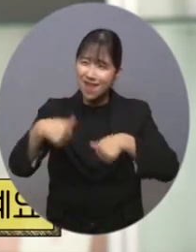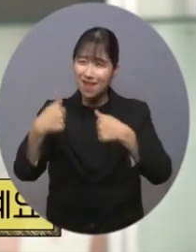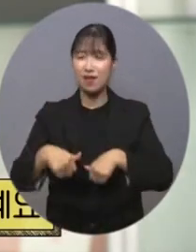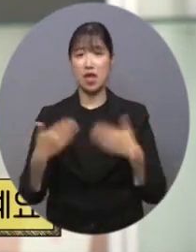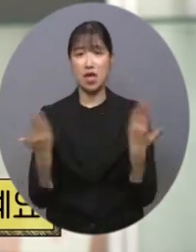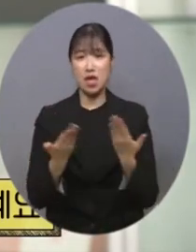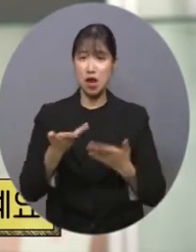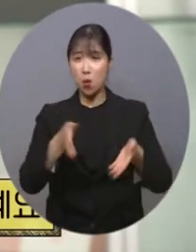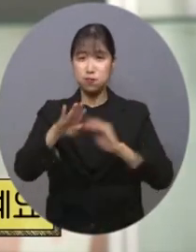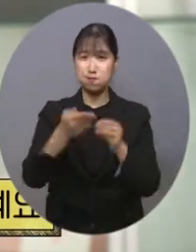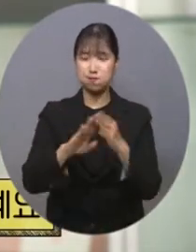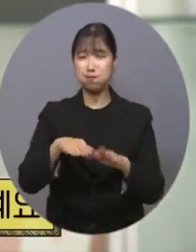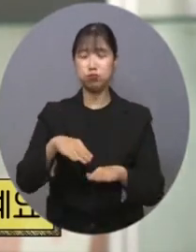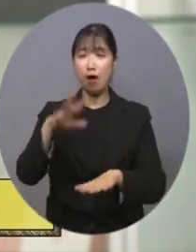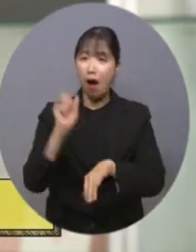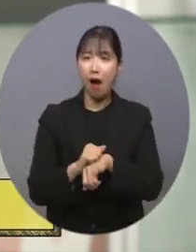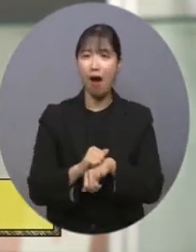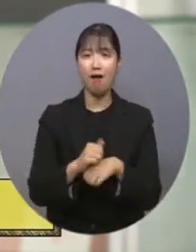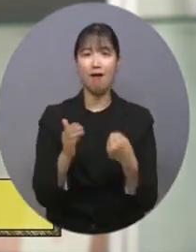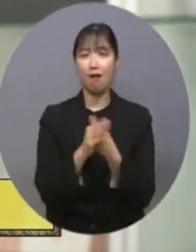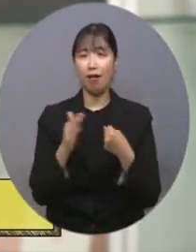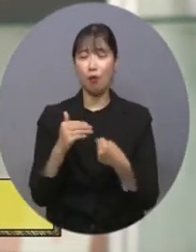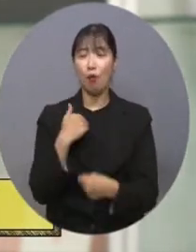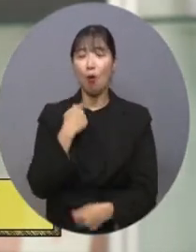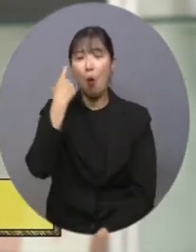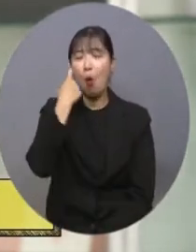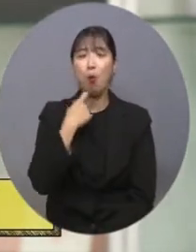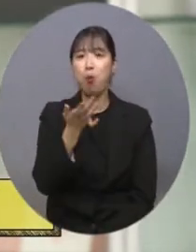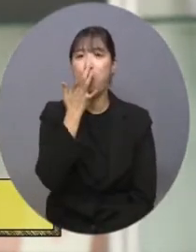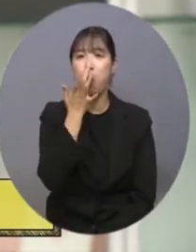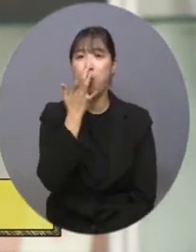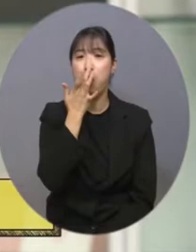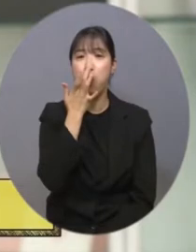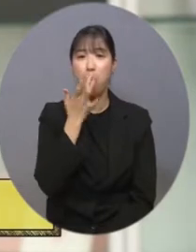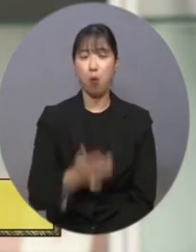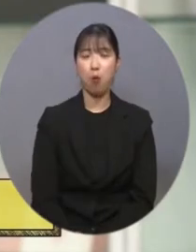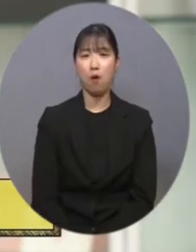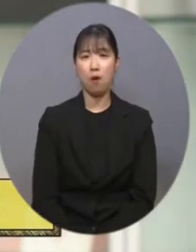일도 정말 너무 잘하시는 거예요. 그래서 전혀 느끼지 못했는데